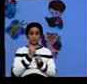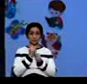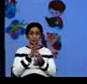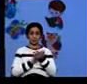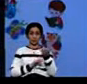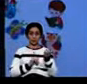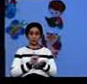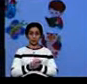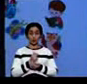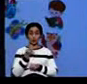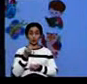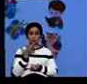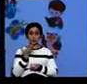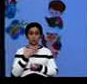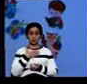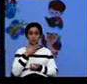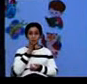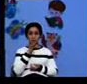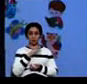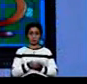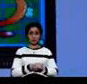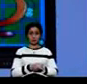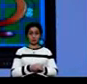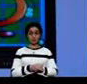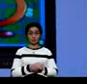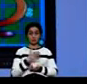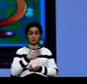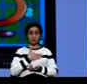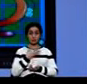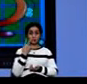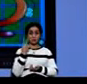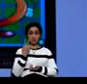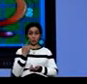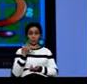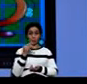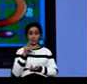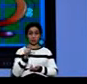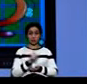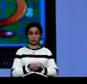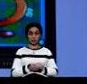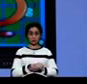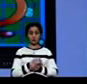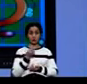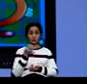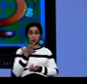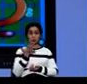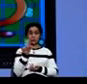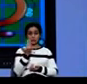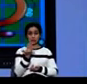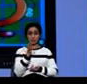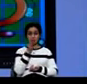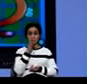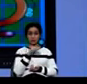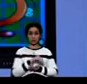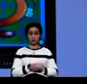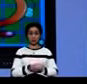Работаем дальше. Сколько мне лет? Мне 2 года. Сколько